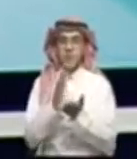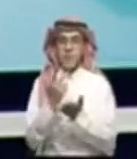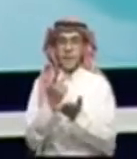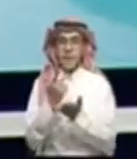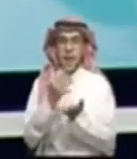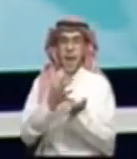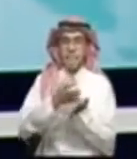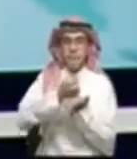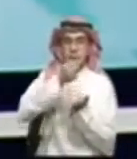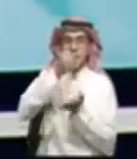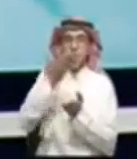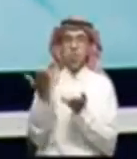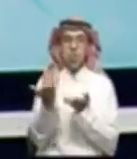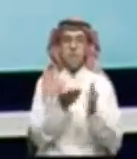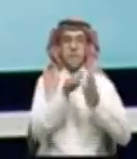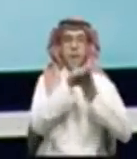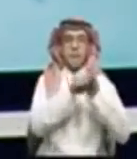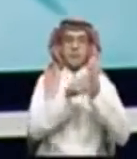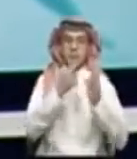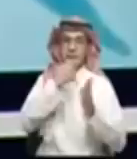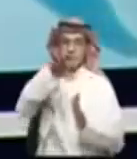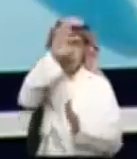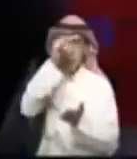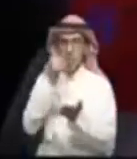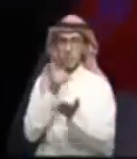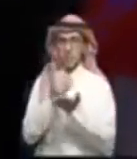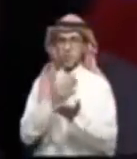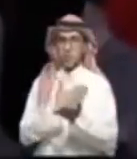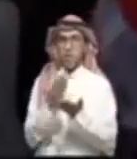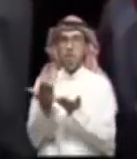العامة لبرنامج ضيوف خادم الحرمين الشريفين.